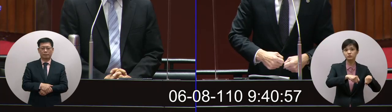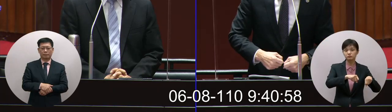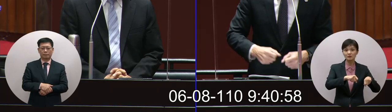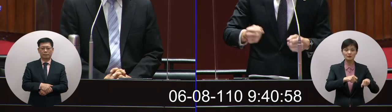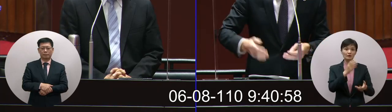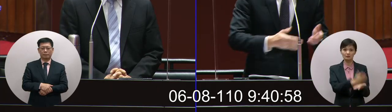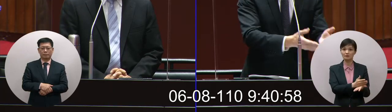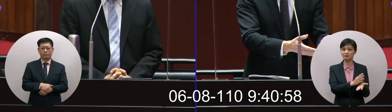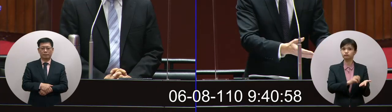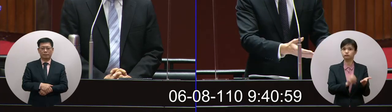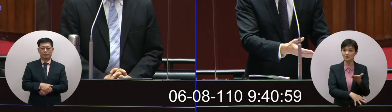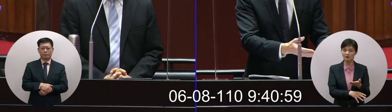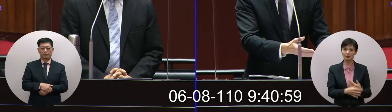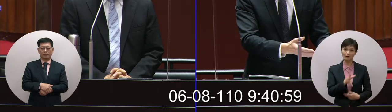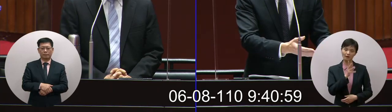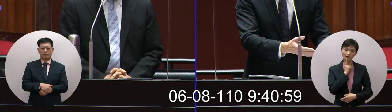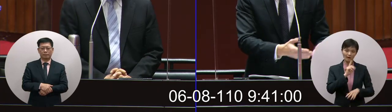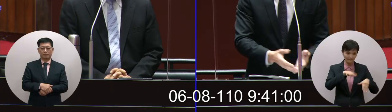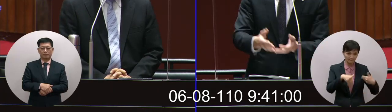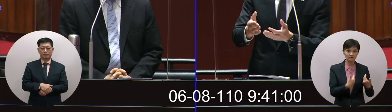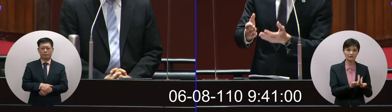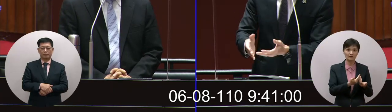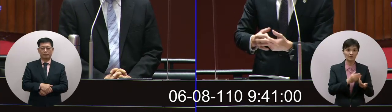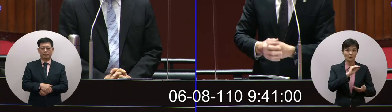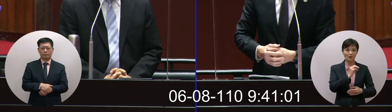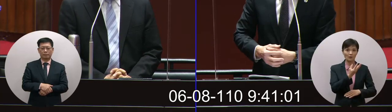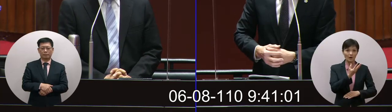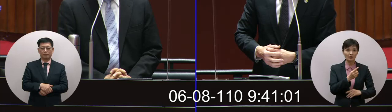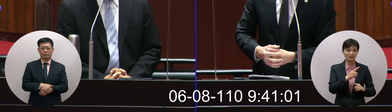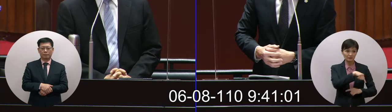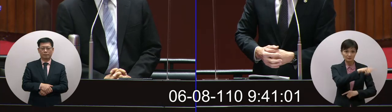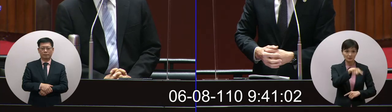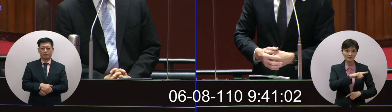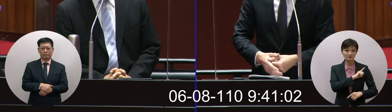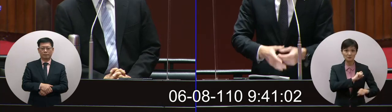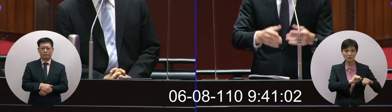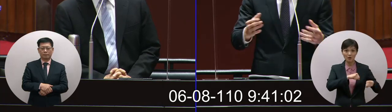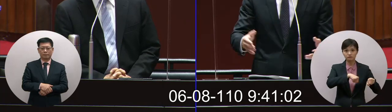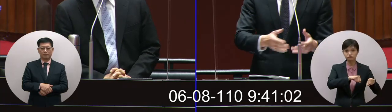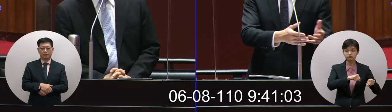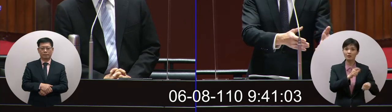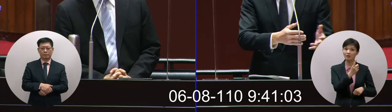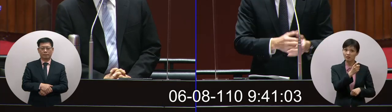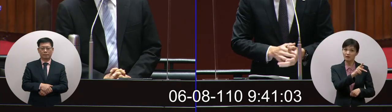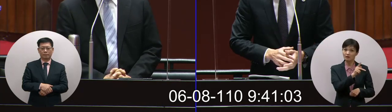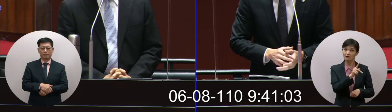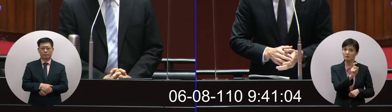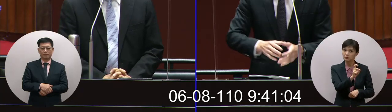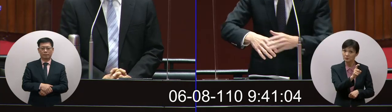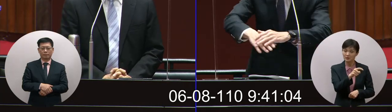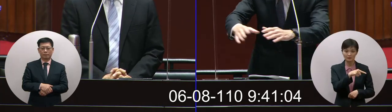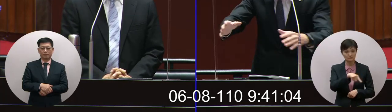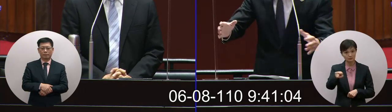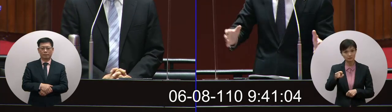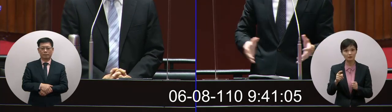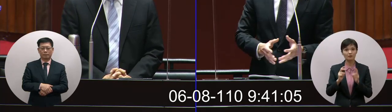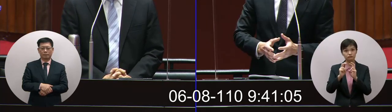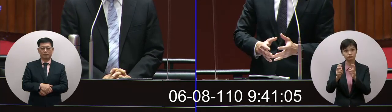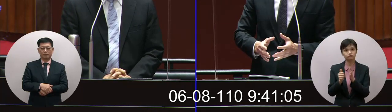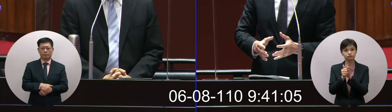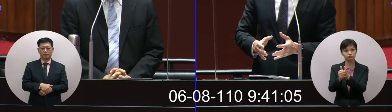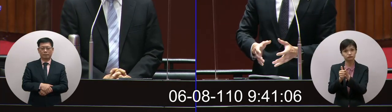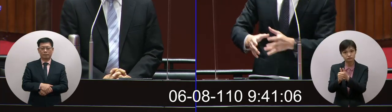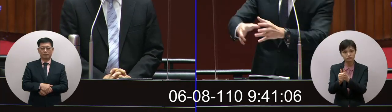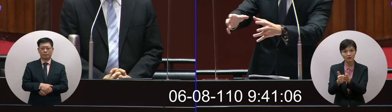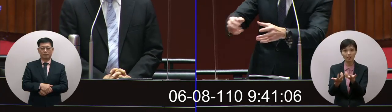车去上班的人，拢去钱大众运输啊。啊，这嘛是造成防疫的破口嘛。啊，抑阁有我头拄我讲迄公司，甲所有的万华